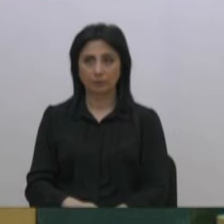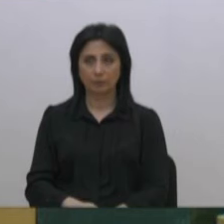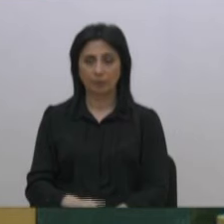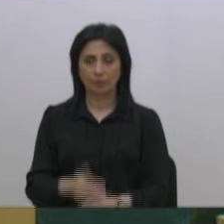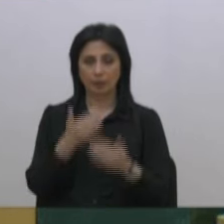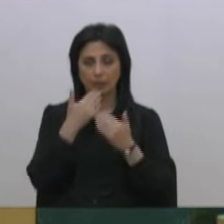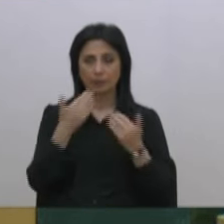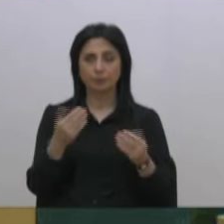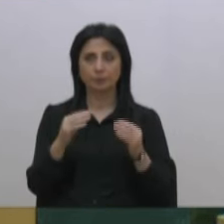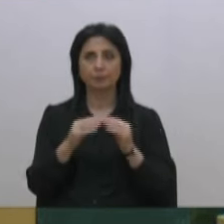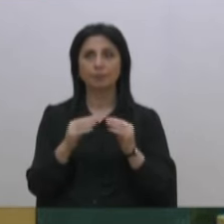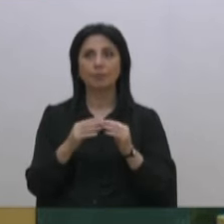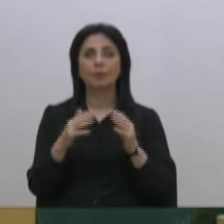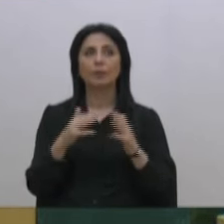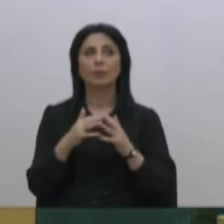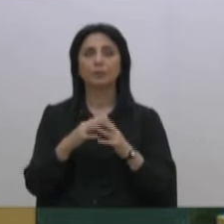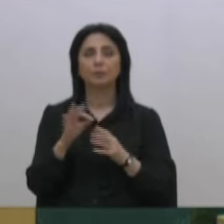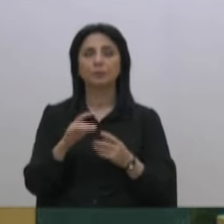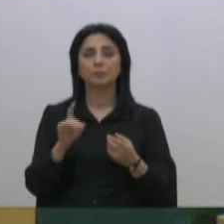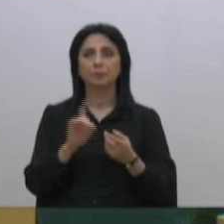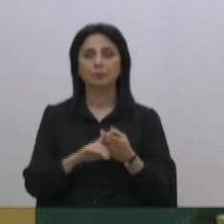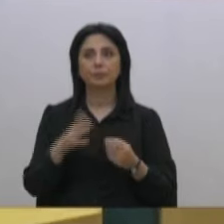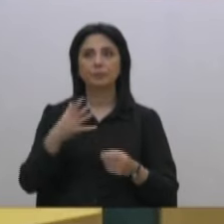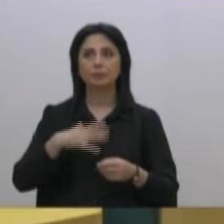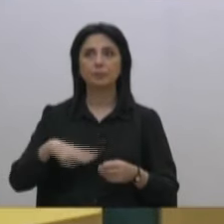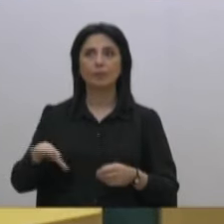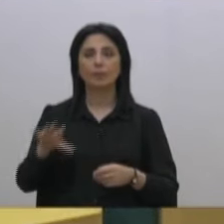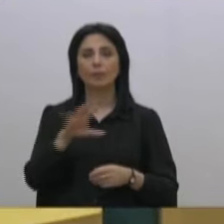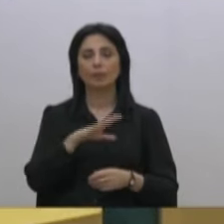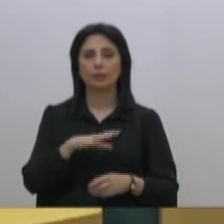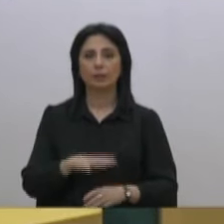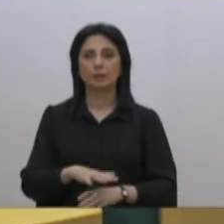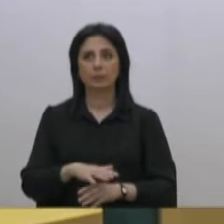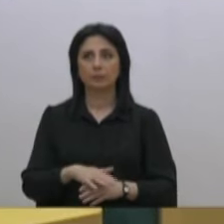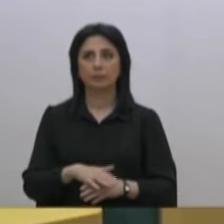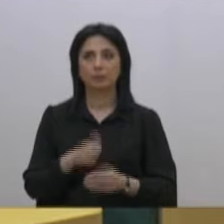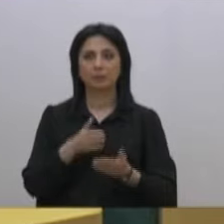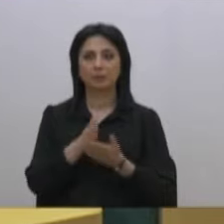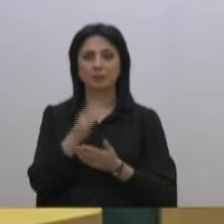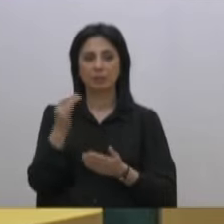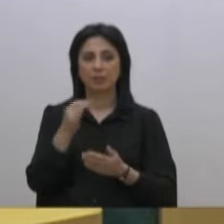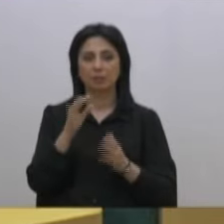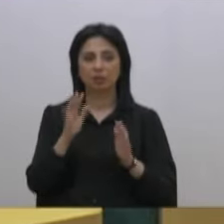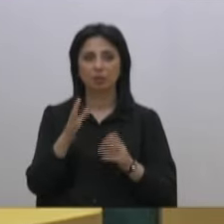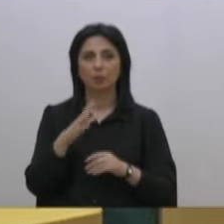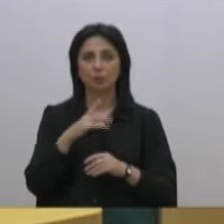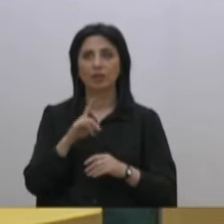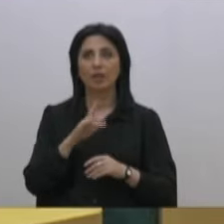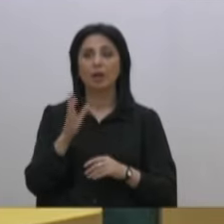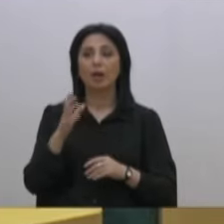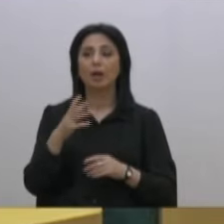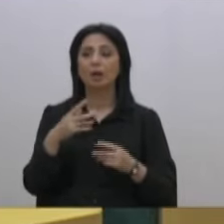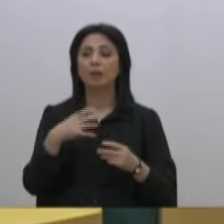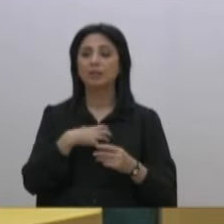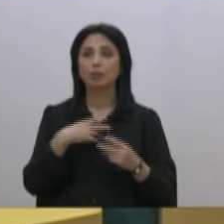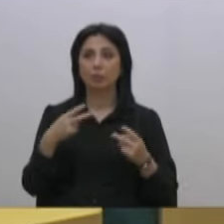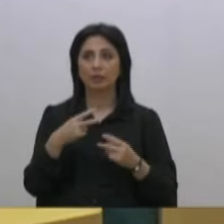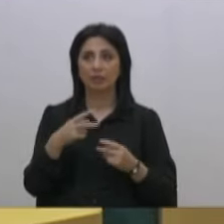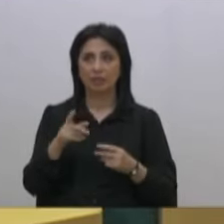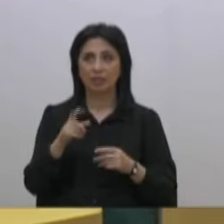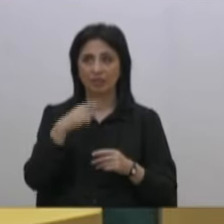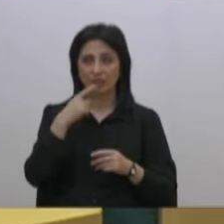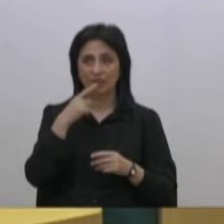და ბოლოს ისევ ომთან დაკავშირებით და საქართველოს მიმართ რა ინტერესები შეიძლება ჰქონდეს ჩვენ სტრატეგიულ პარტნიორებს. ფათაშორის